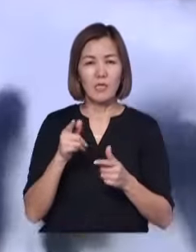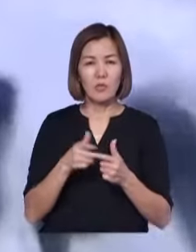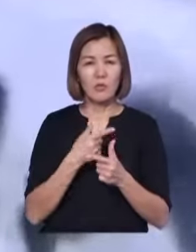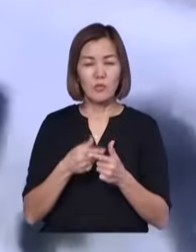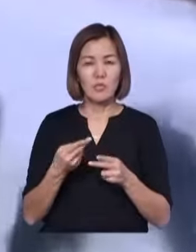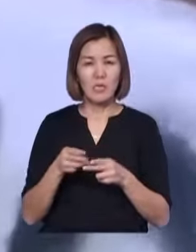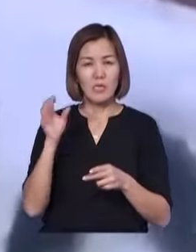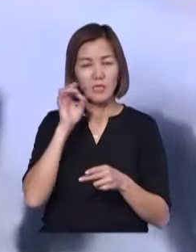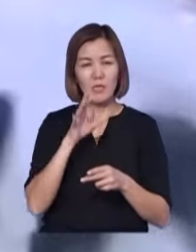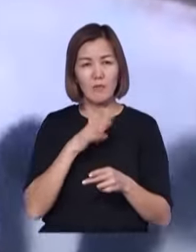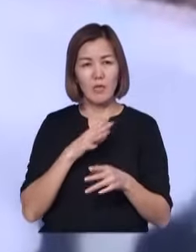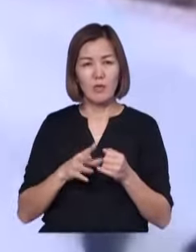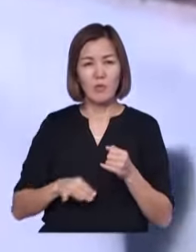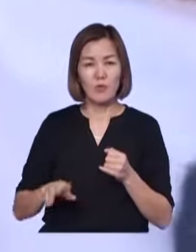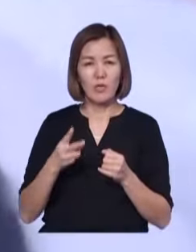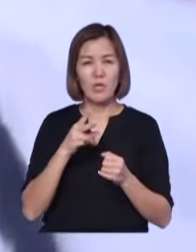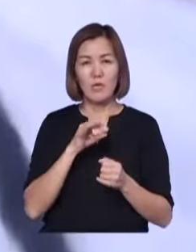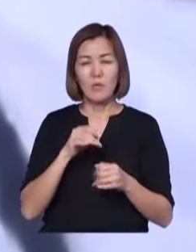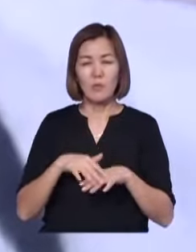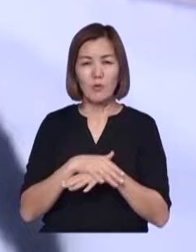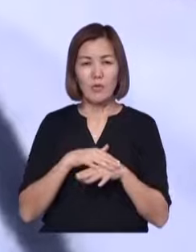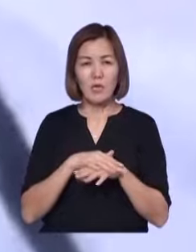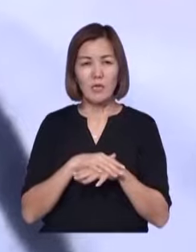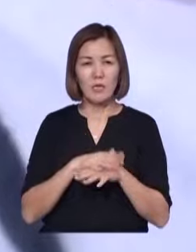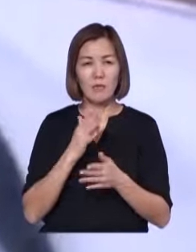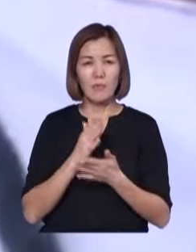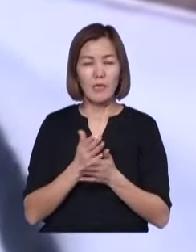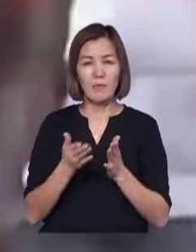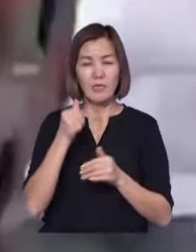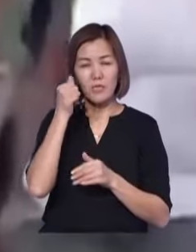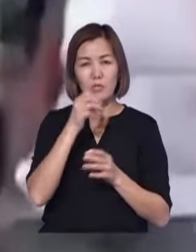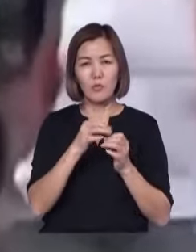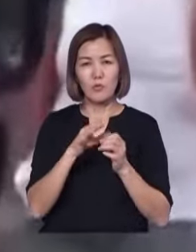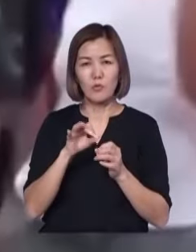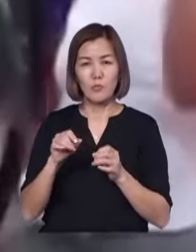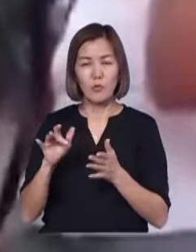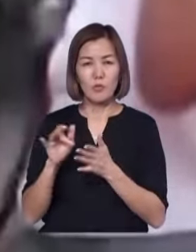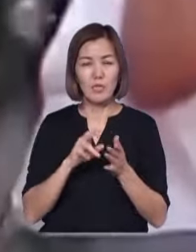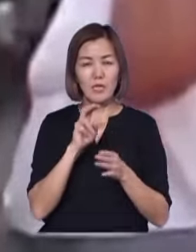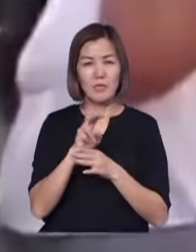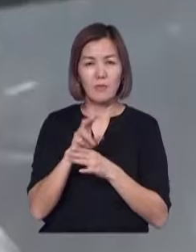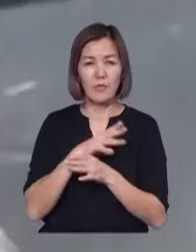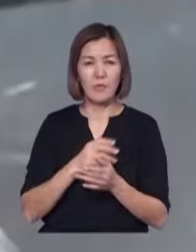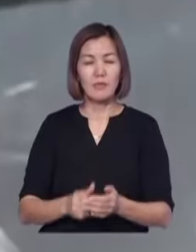ең танымал өңір саналады. 2 миллионнан астам тұрғыны бар аймаққа былтыр 14 миллиондай адам саяхаттап барған.